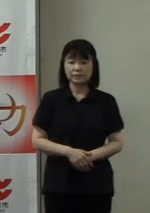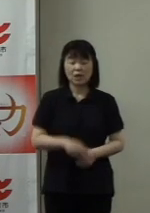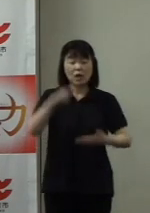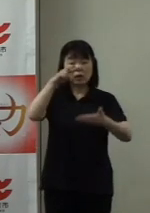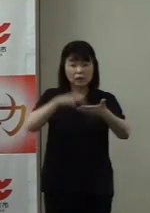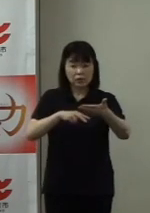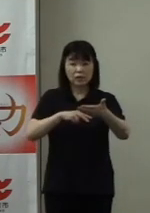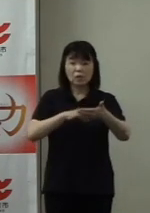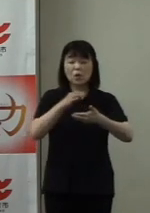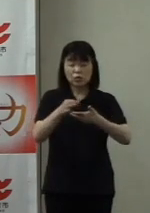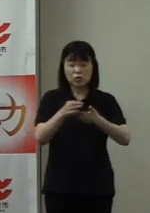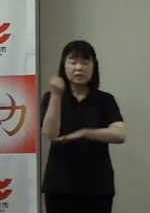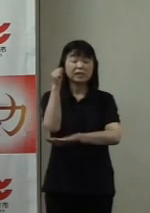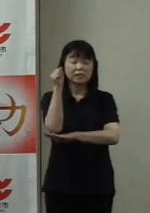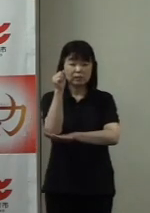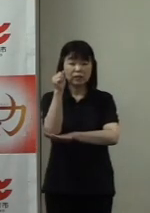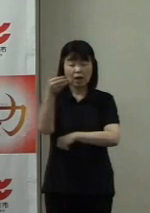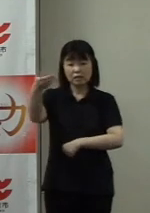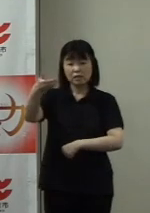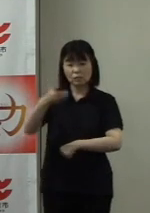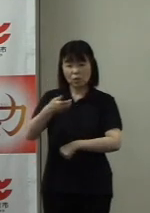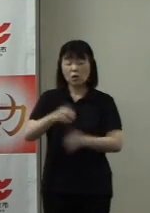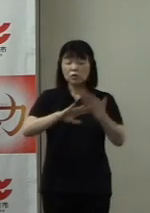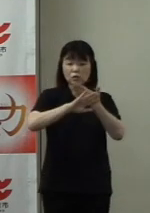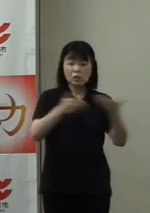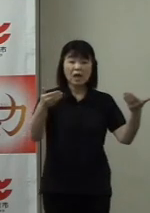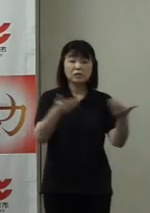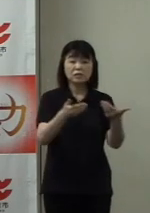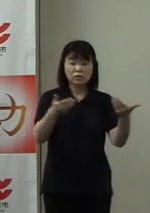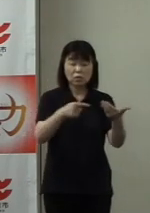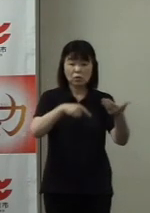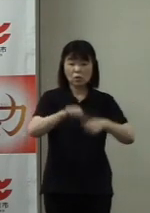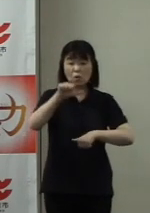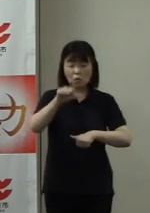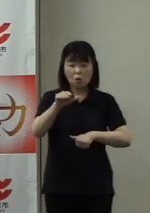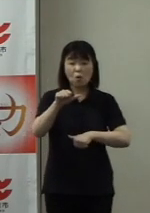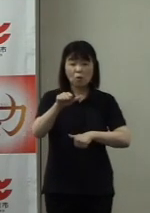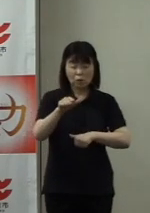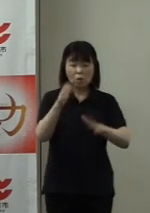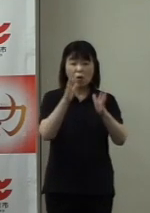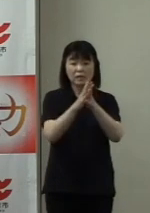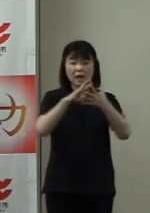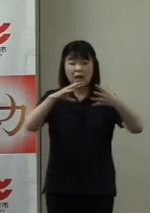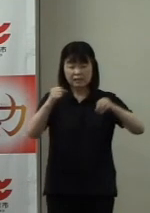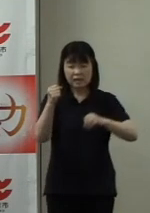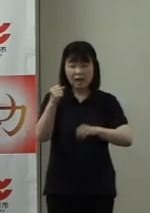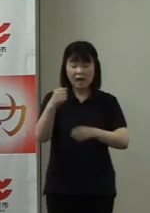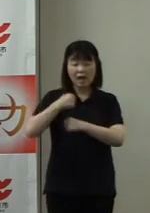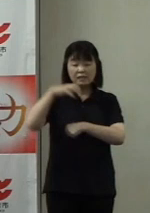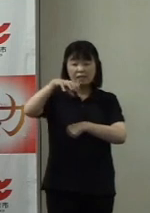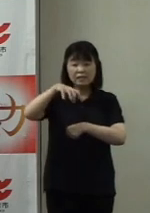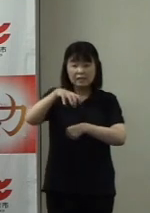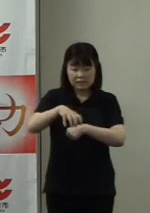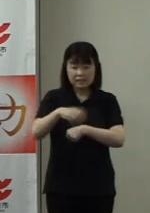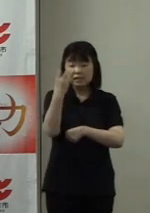初めて読売新聞の中村と申します。その他事業の後の退社基地跡関連施設の移行した活用